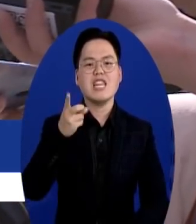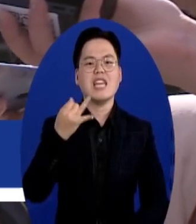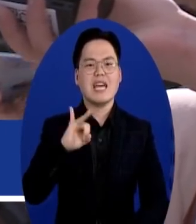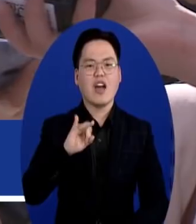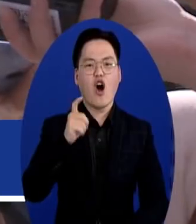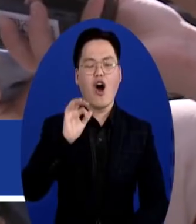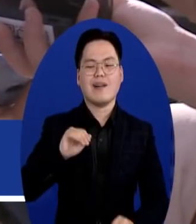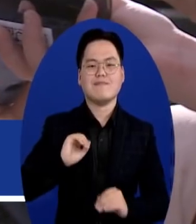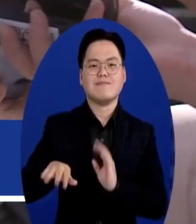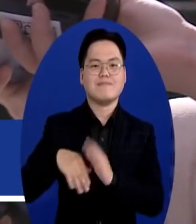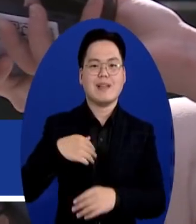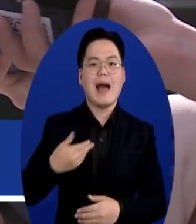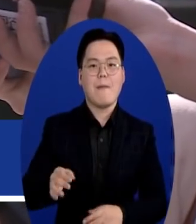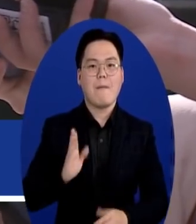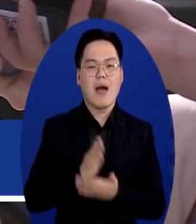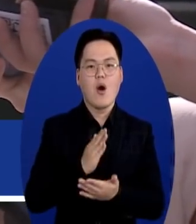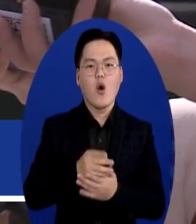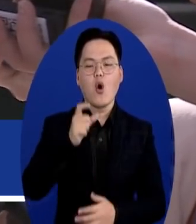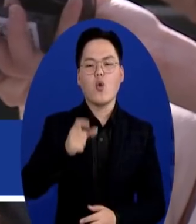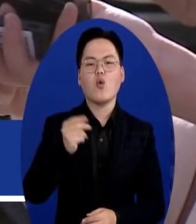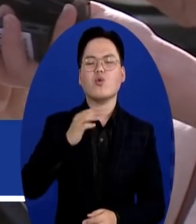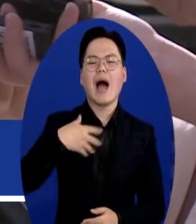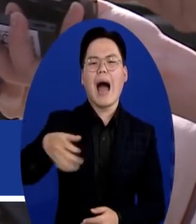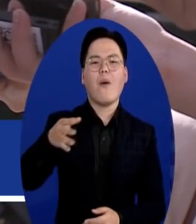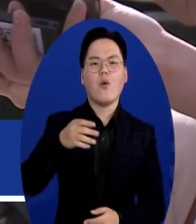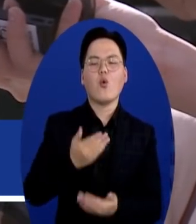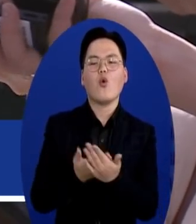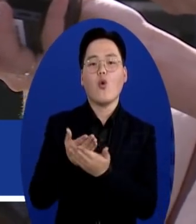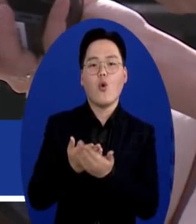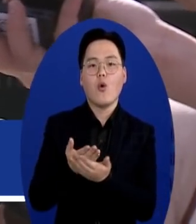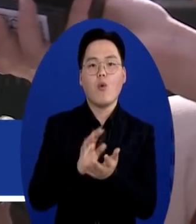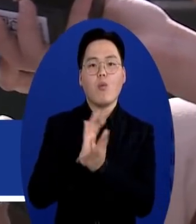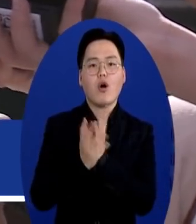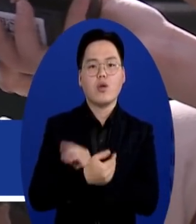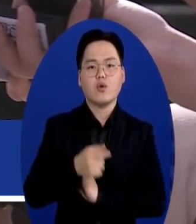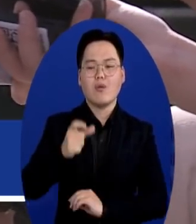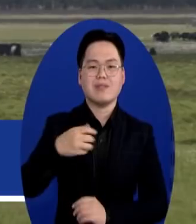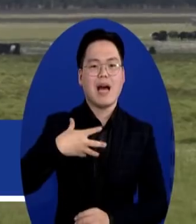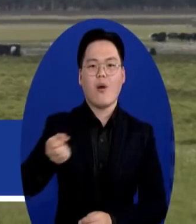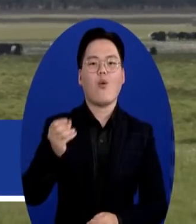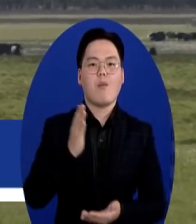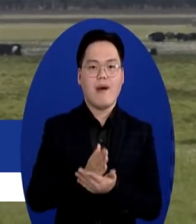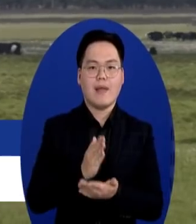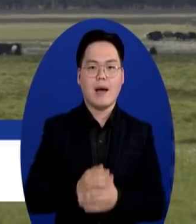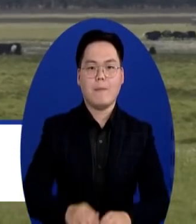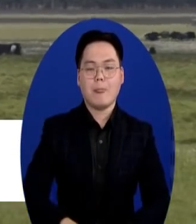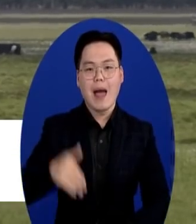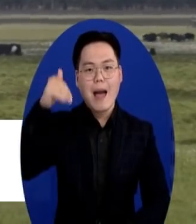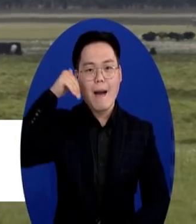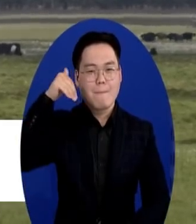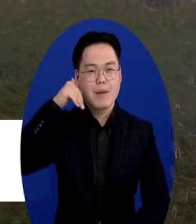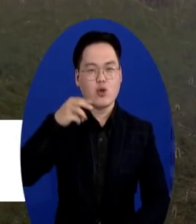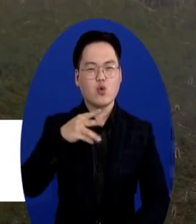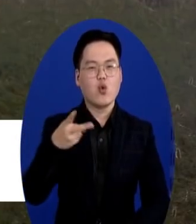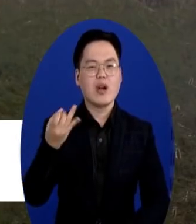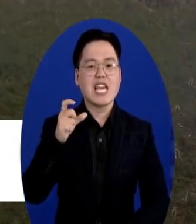Эрдэс бид нар хүнд өгөө үнгүй ирээд аваач гэд гуйсан ч нөгөө хүмүүс маань ахгүй л байна л да. Малын гаралтай түүхийд